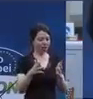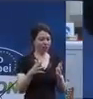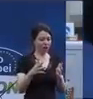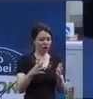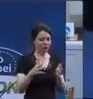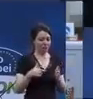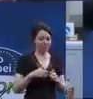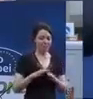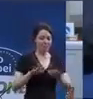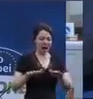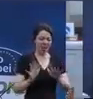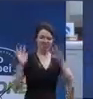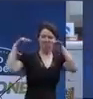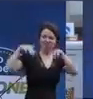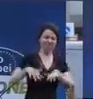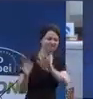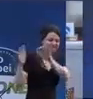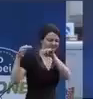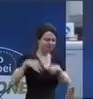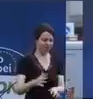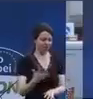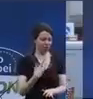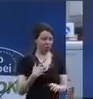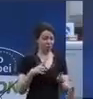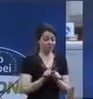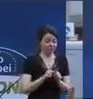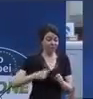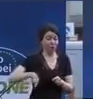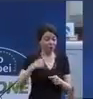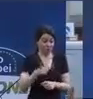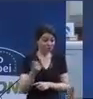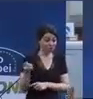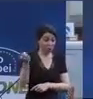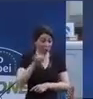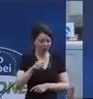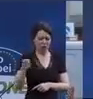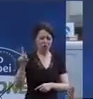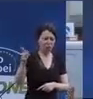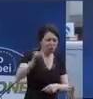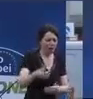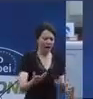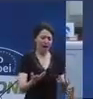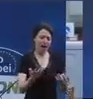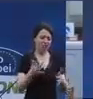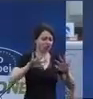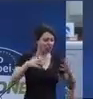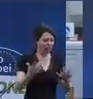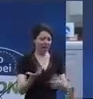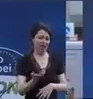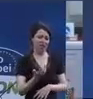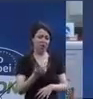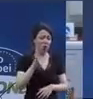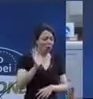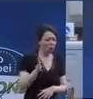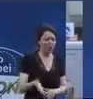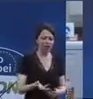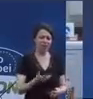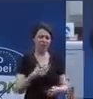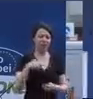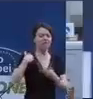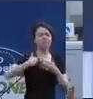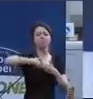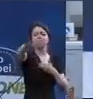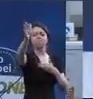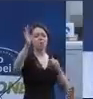l'alto mare aperto e questo Noi faremo domani dopodomani il 10 il 15 e